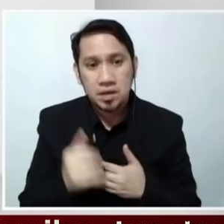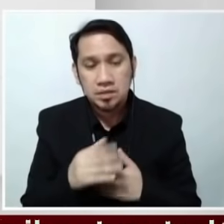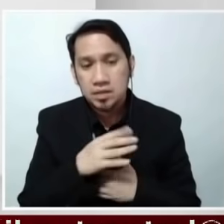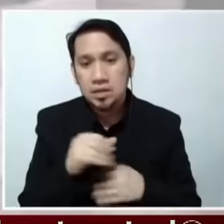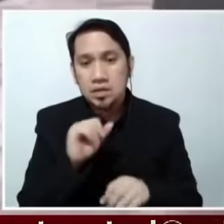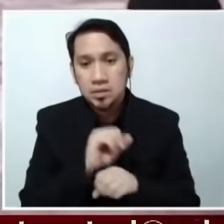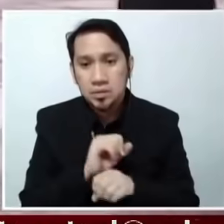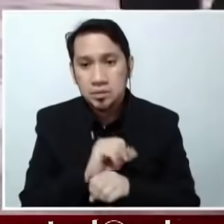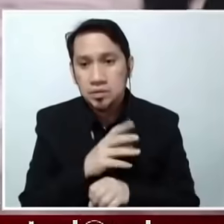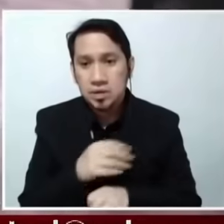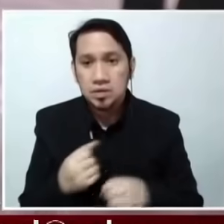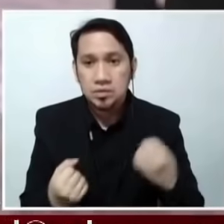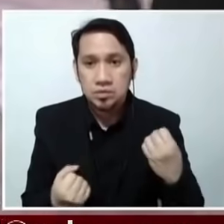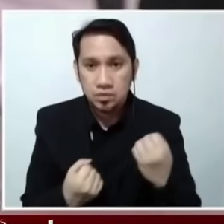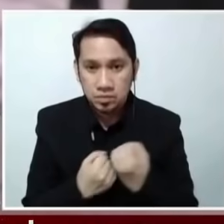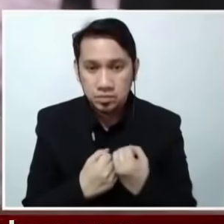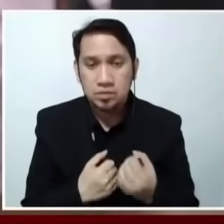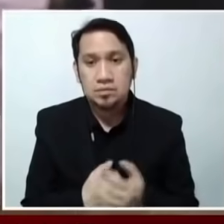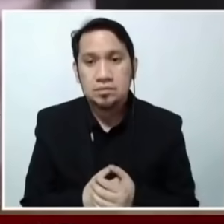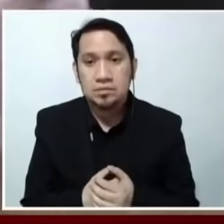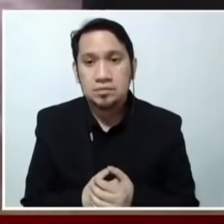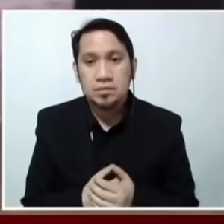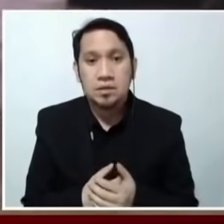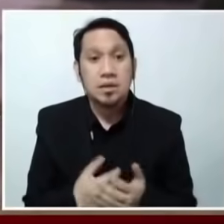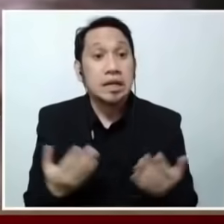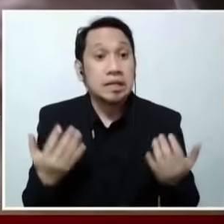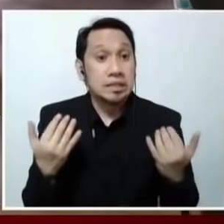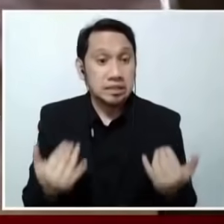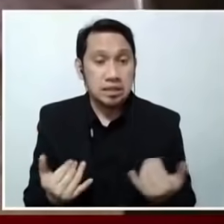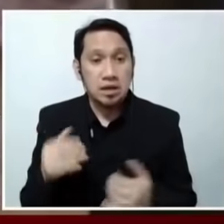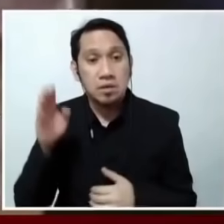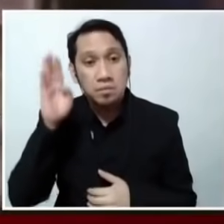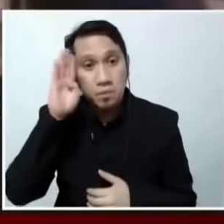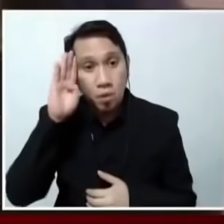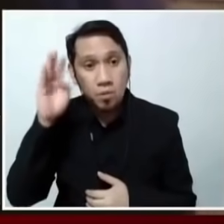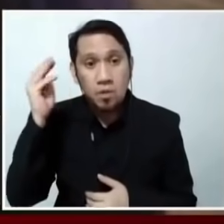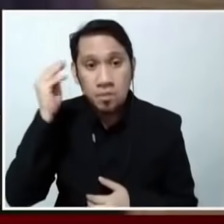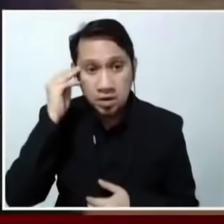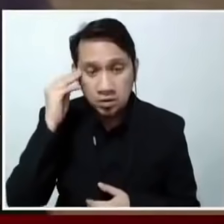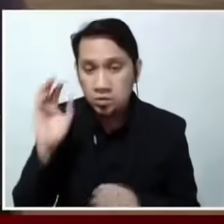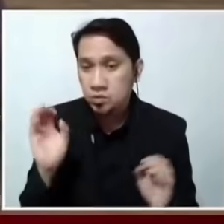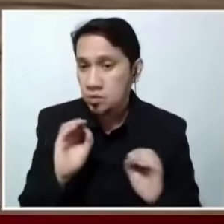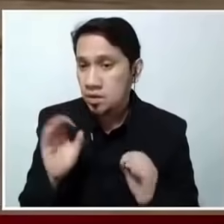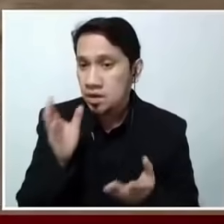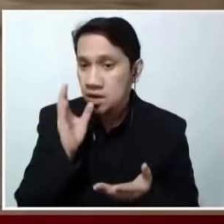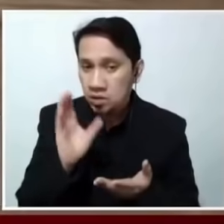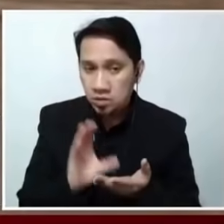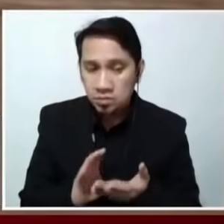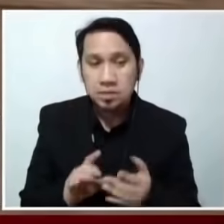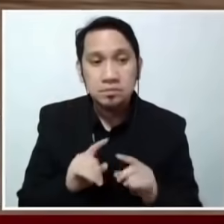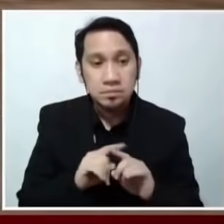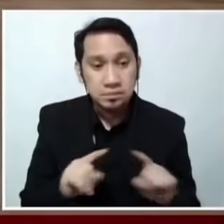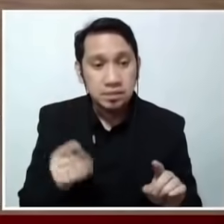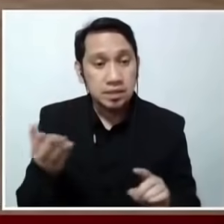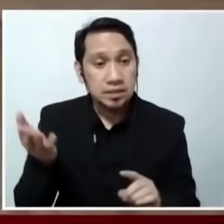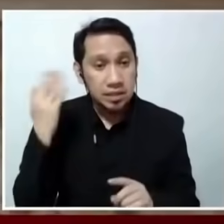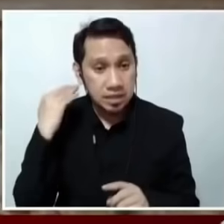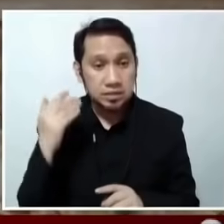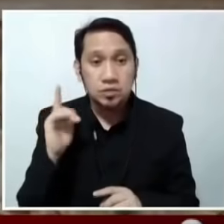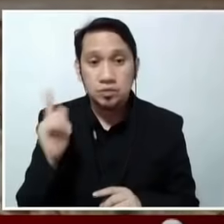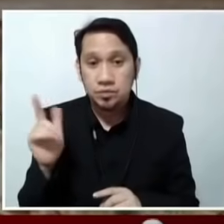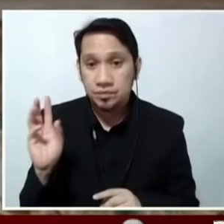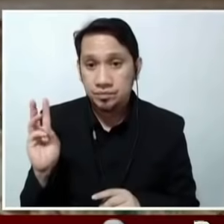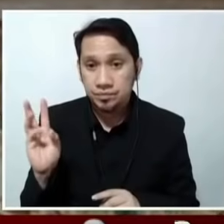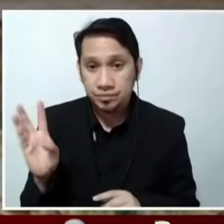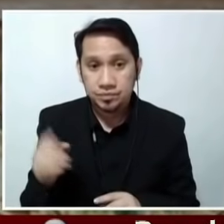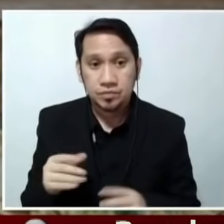ayuda. Wala namang komento si dating Senador Bongbong Marcos. Pero nang tumakbo siya noong 2016, kunin